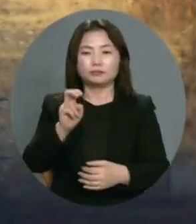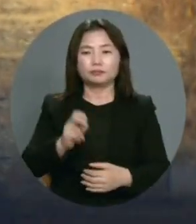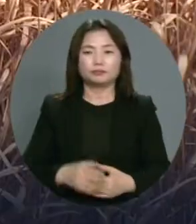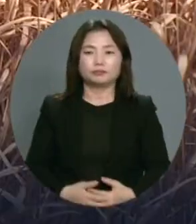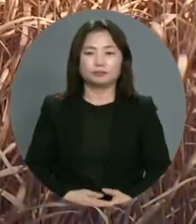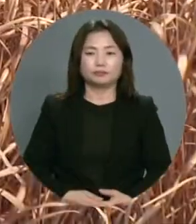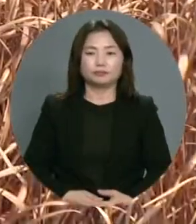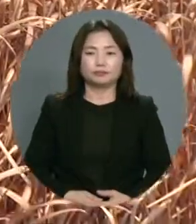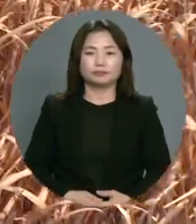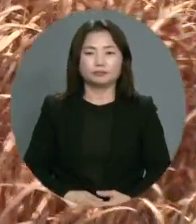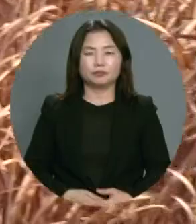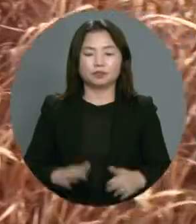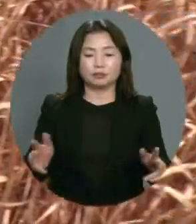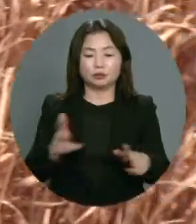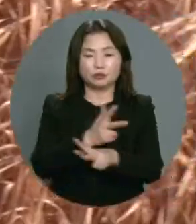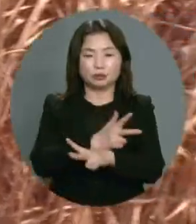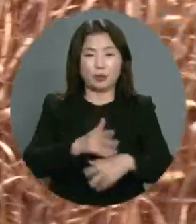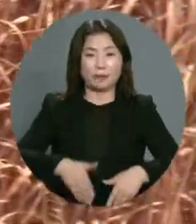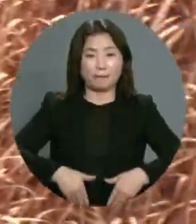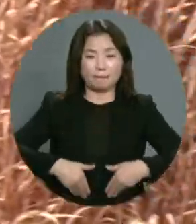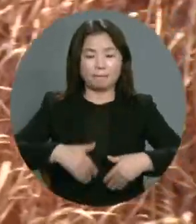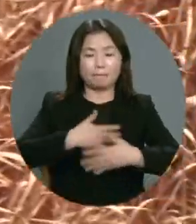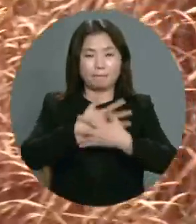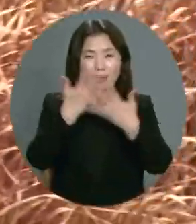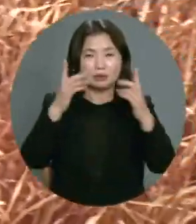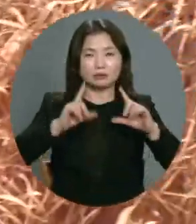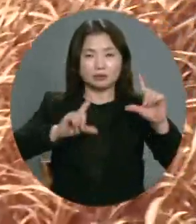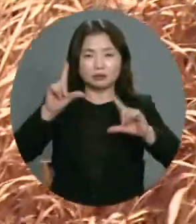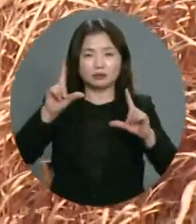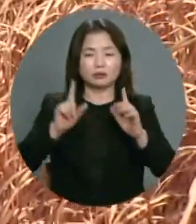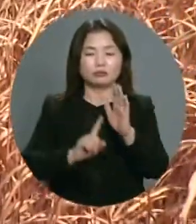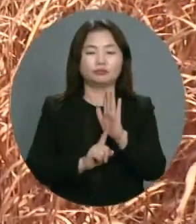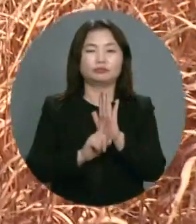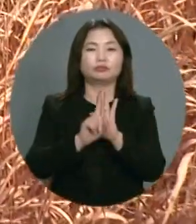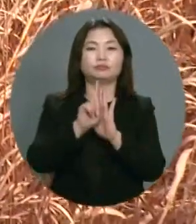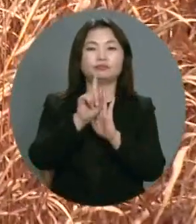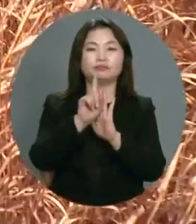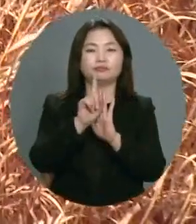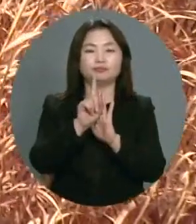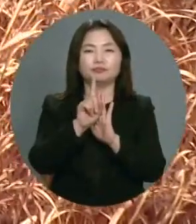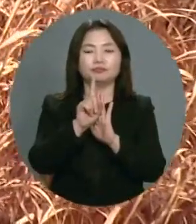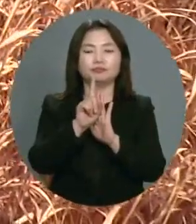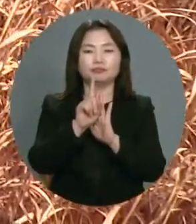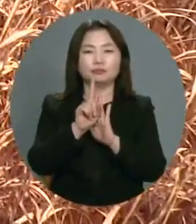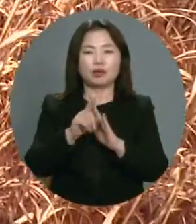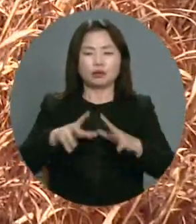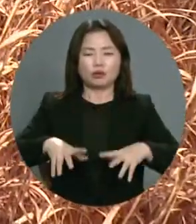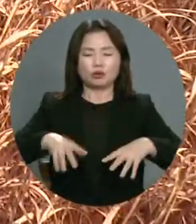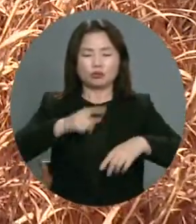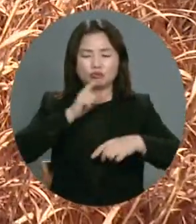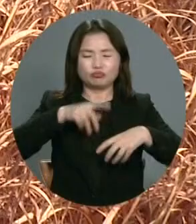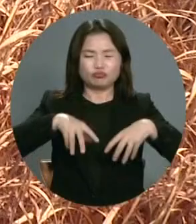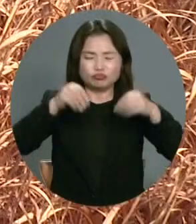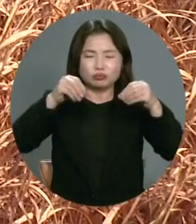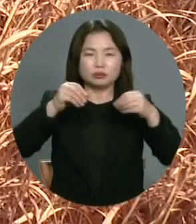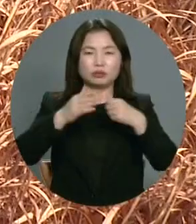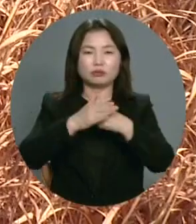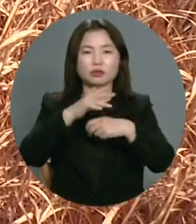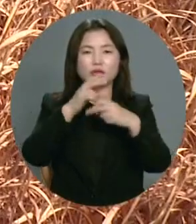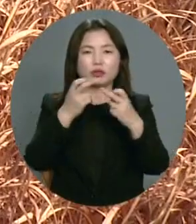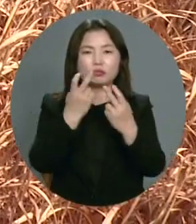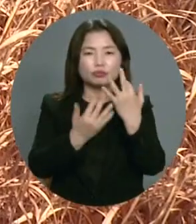전망됩니다. 이번 주 대체로 맑은 날씨 보이면서 기온은 오름세 이어가겠고요. 당분간 건조한 날씨 속